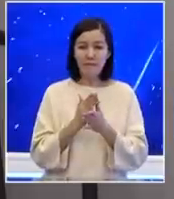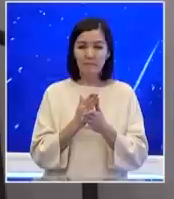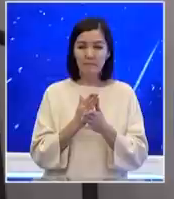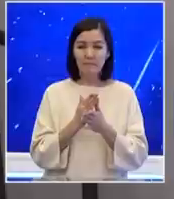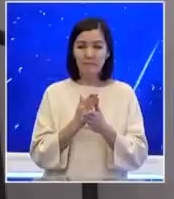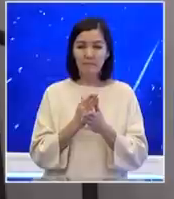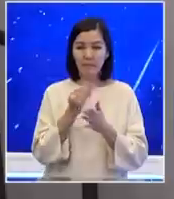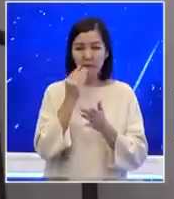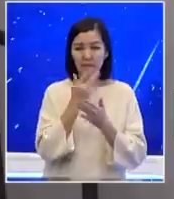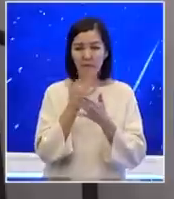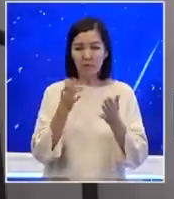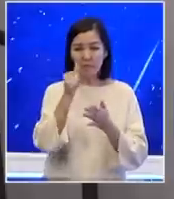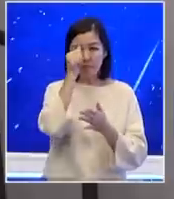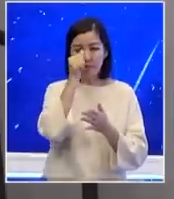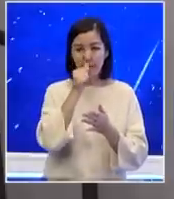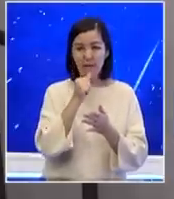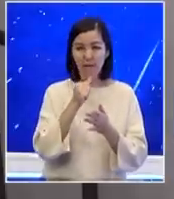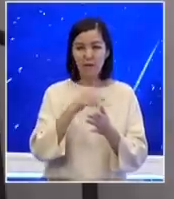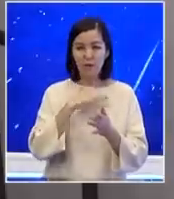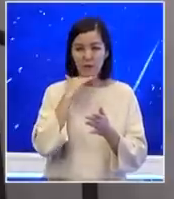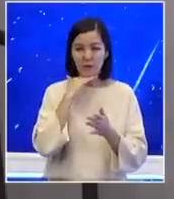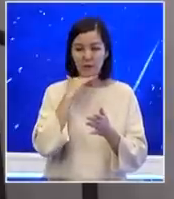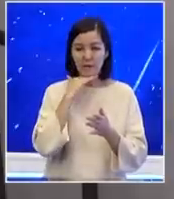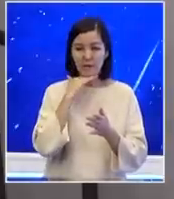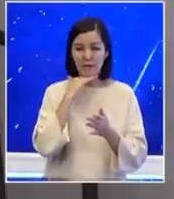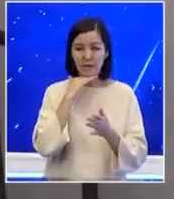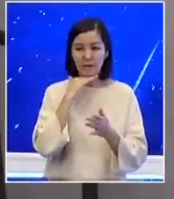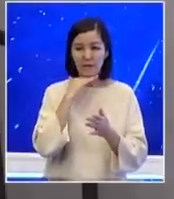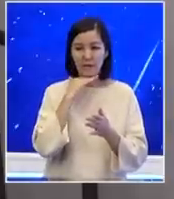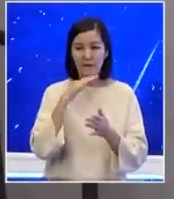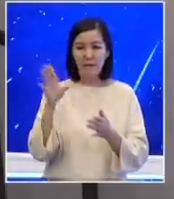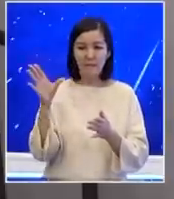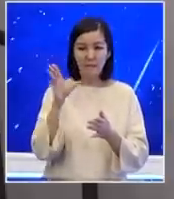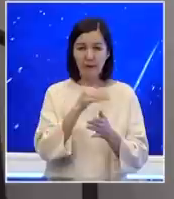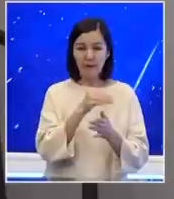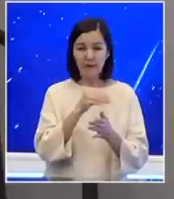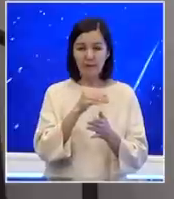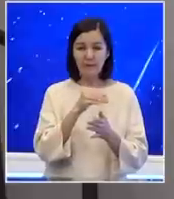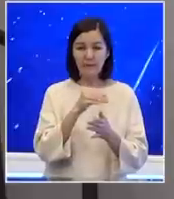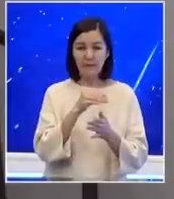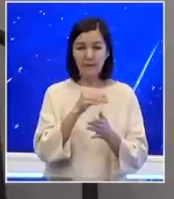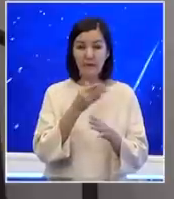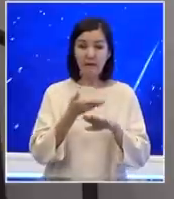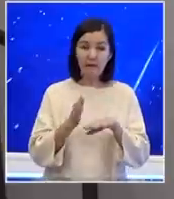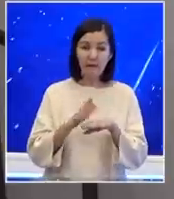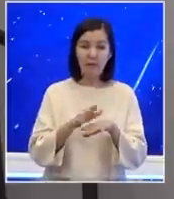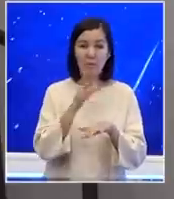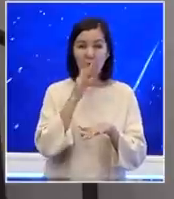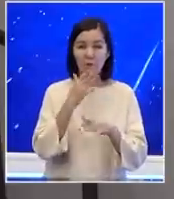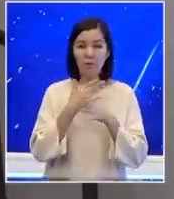түліктер бір айдан астам мөлшері жетеді бізге. Барлығында осындай қиын қыстау